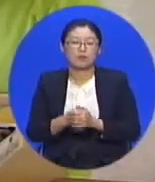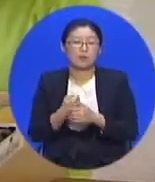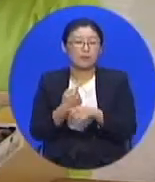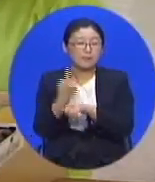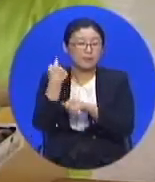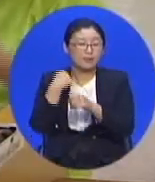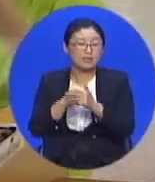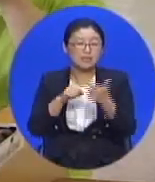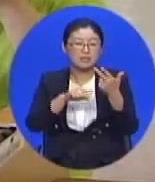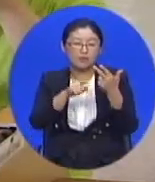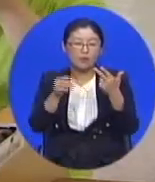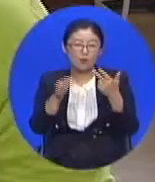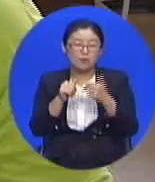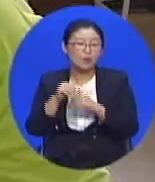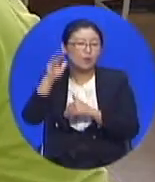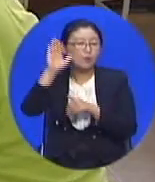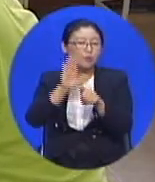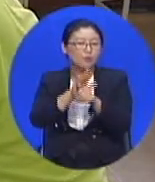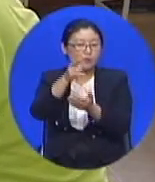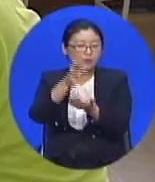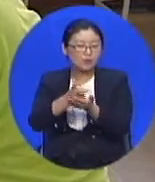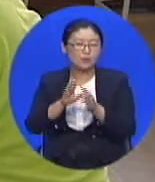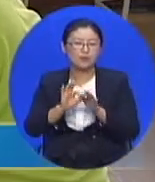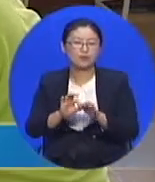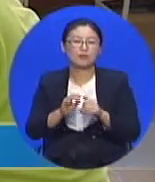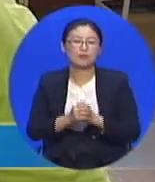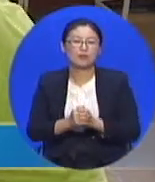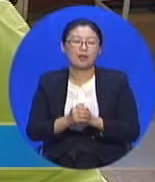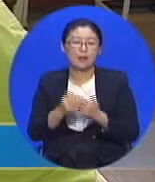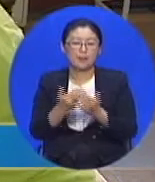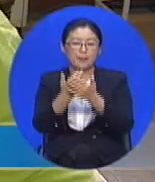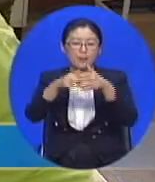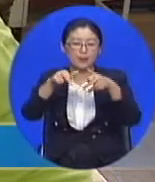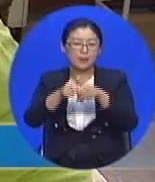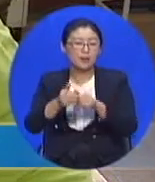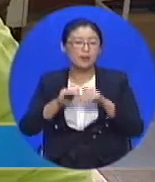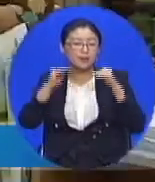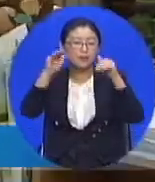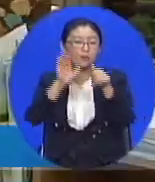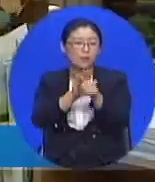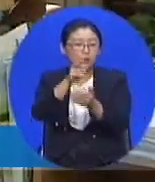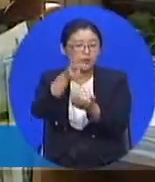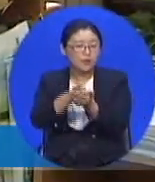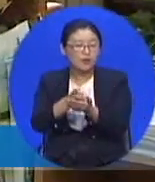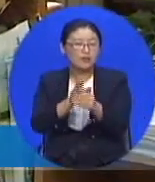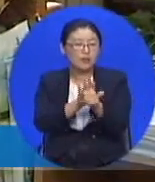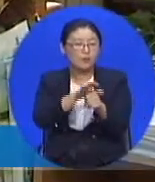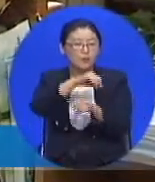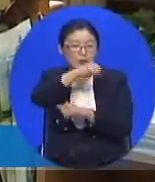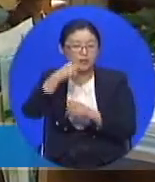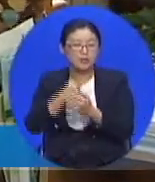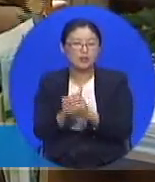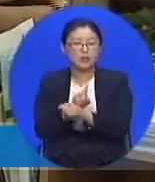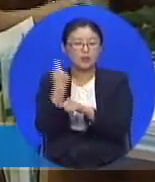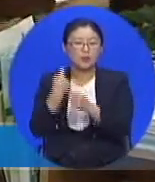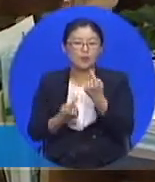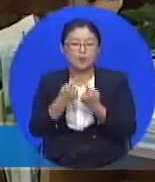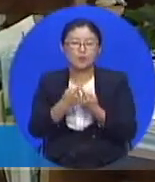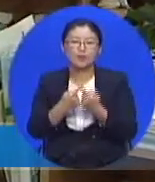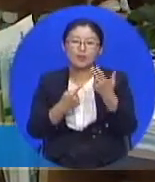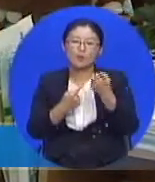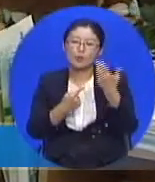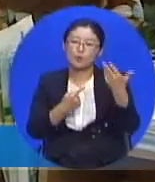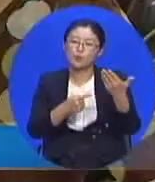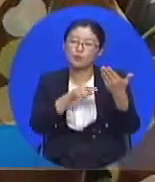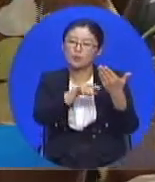7월 1일부터 시행된 성년 후견제도와 관련해 발달장애인 성년 후견제 지원 예산이 전년도 대비